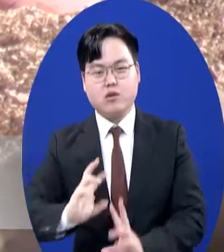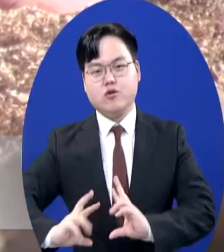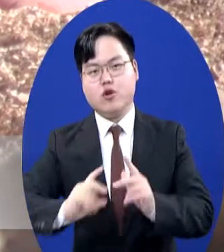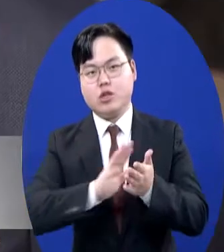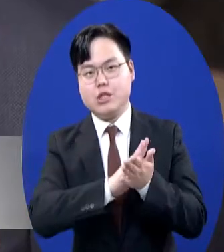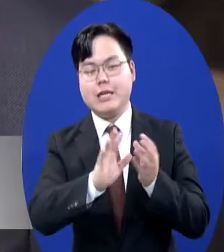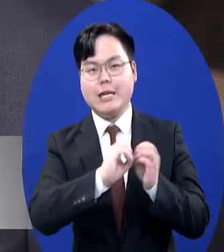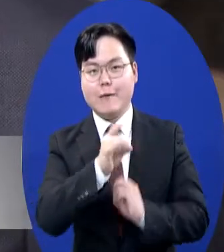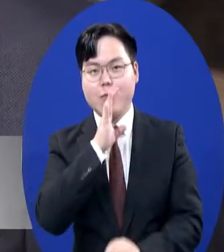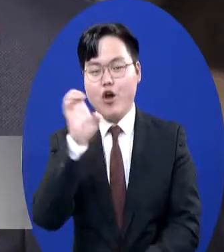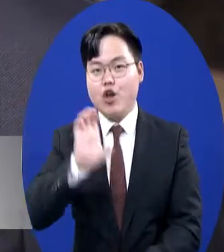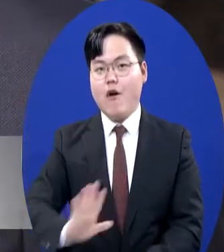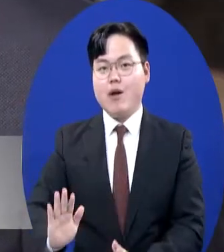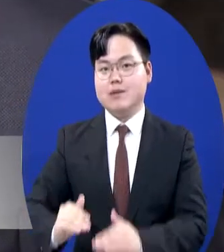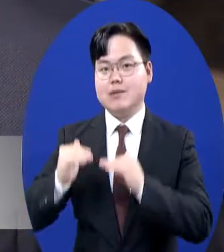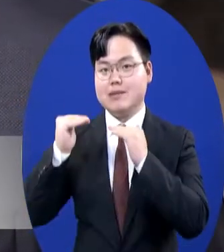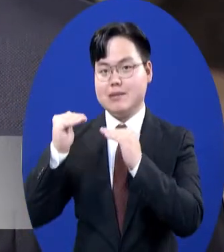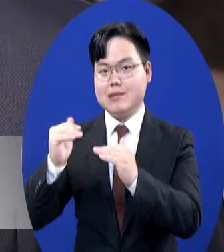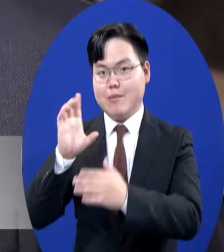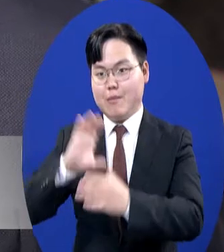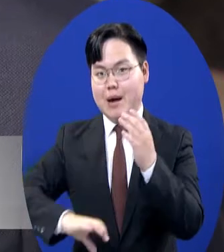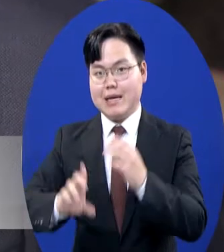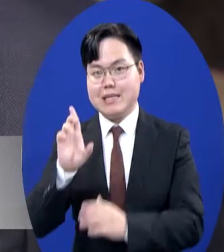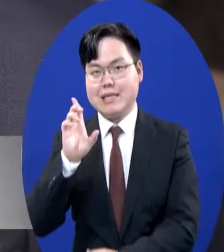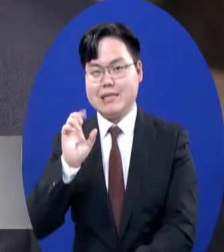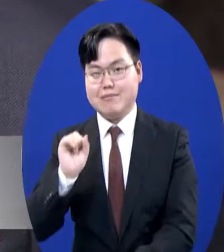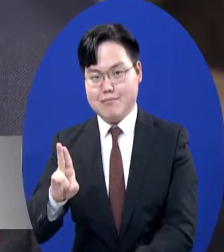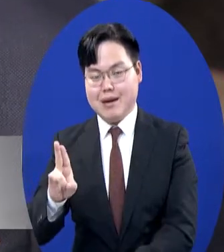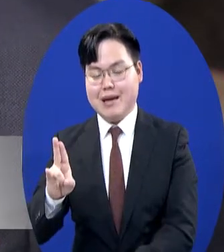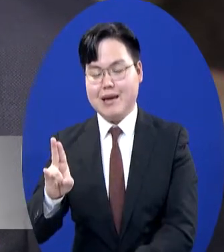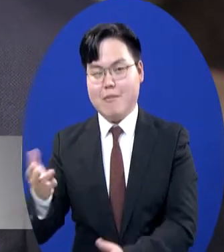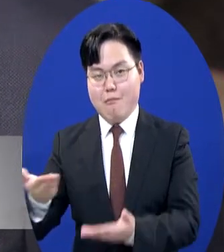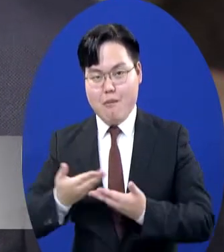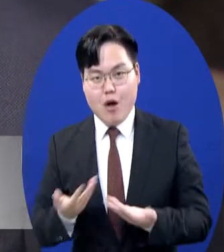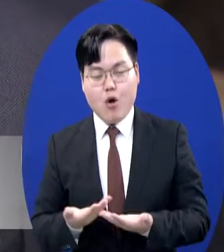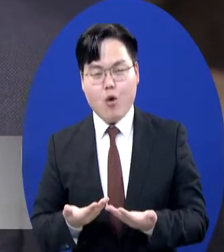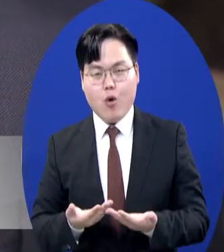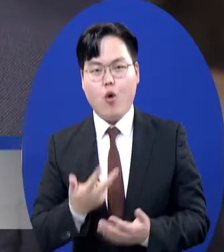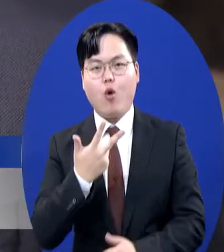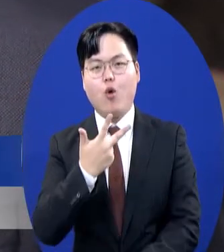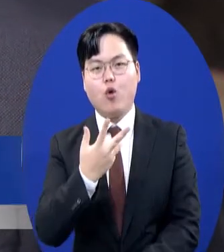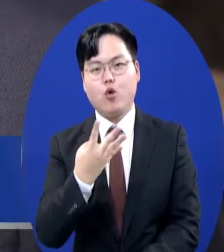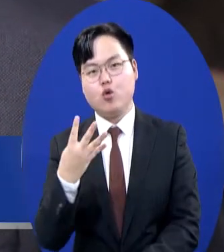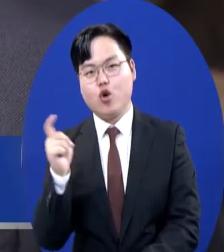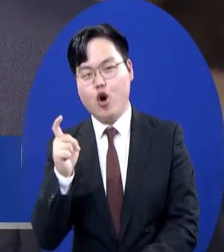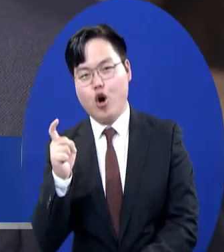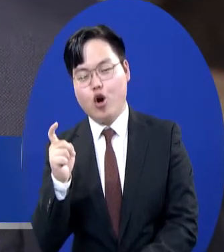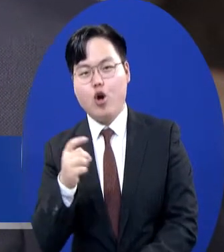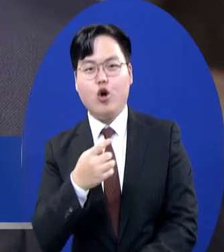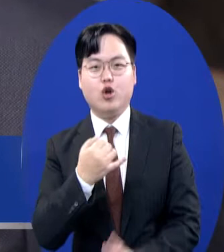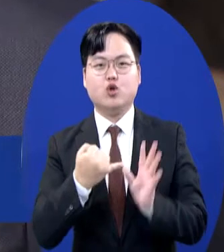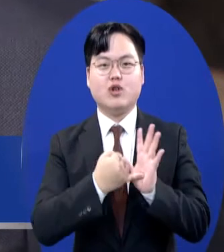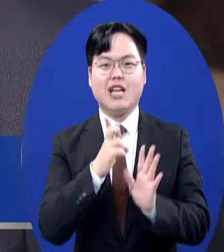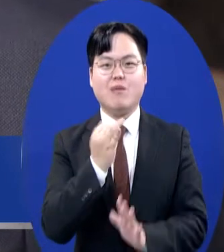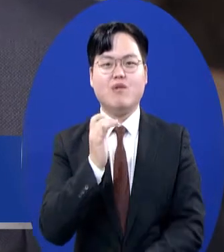юм байна. Европын сэргийн босгол банкны санхүүжилтээр бол ирэх жил бид нар 3-4-р хороол орчим одоо эцсийн буудлаас 6-р бичлээрээ